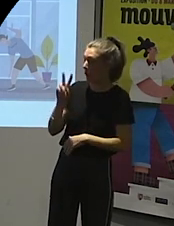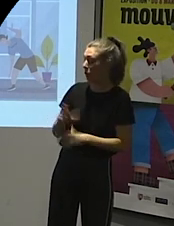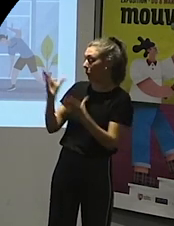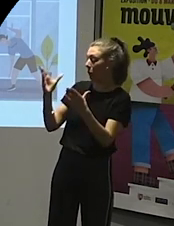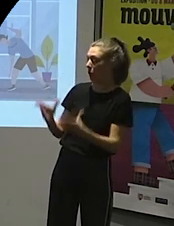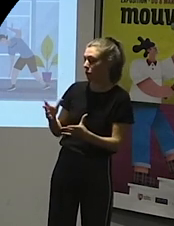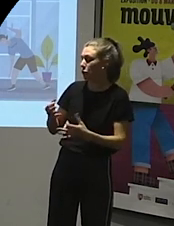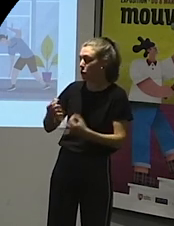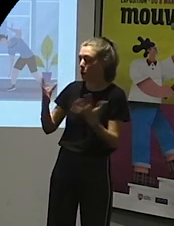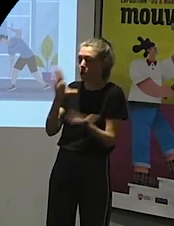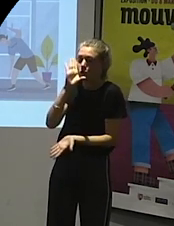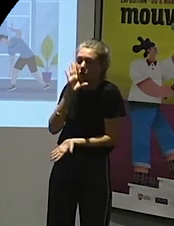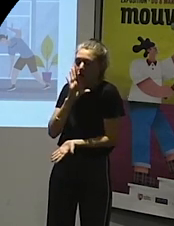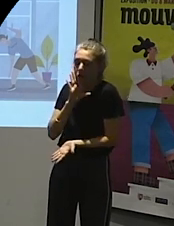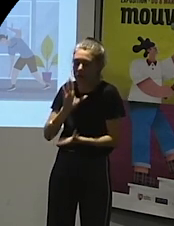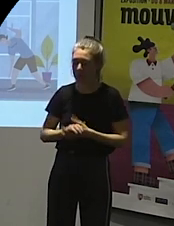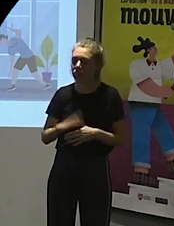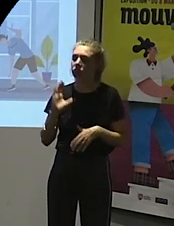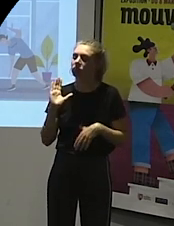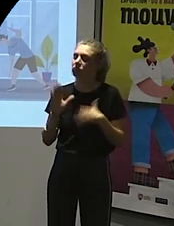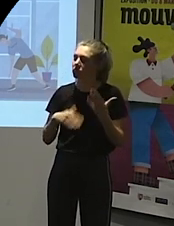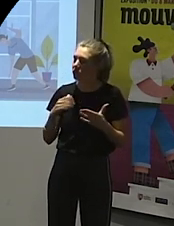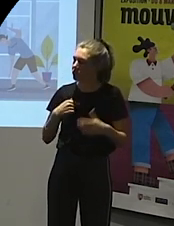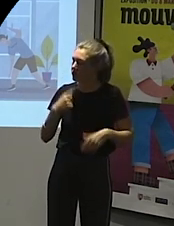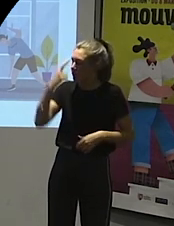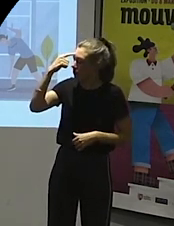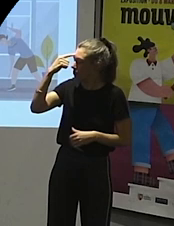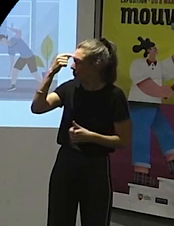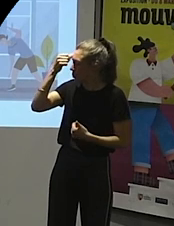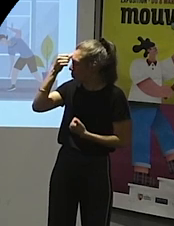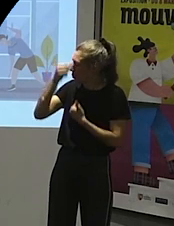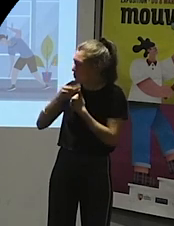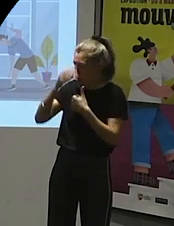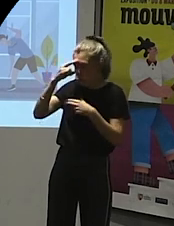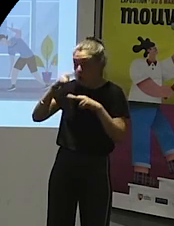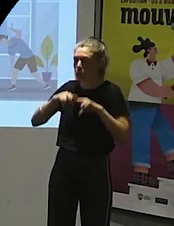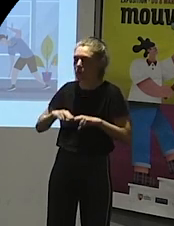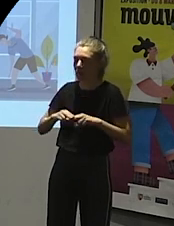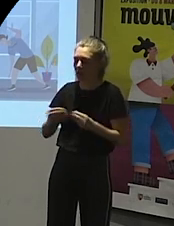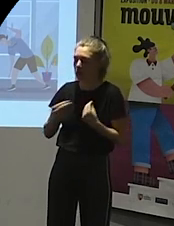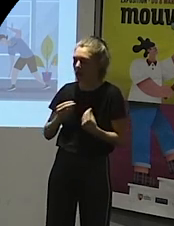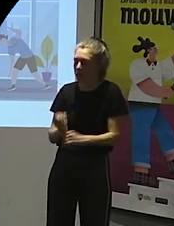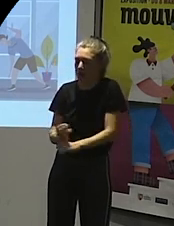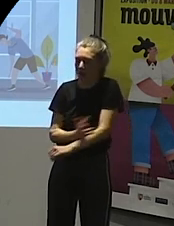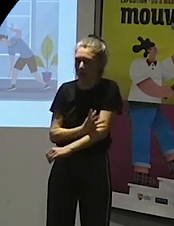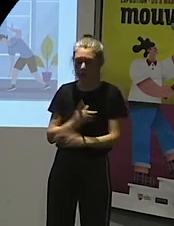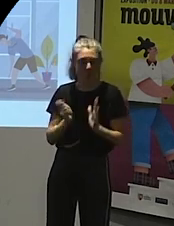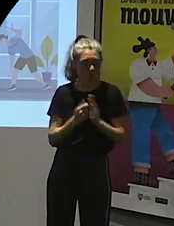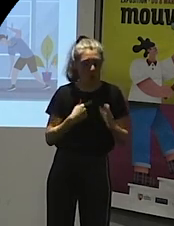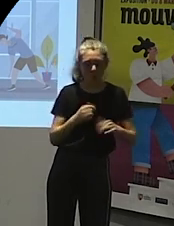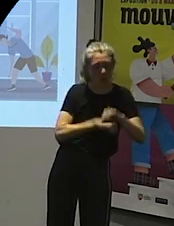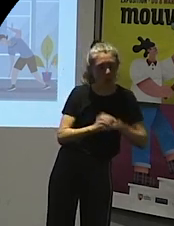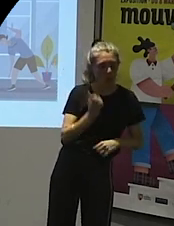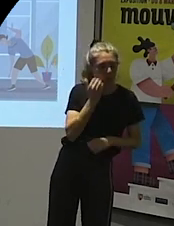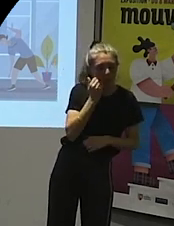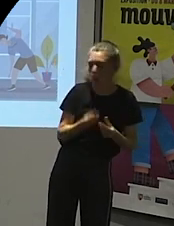adorables. Et puis, je vais souligner un moment que j'ai eu qui m'a beaucoup touchée, quand j'étais en train de distribuer les biscuits, etc. Et